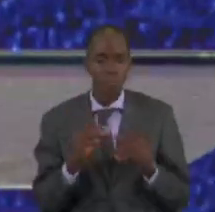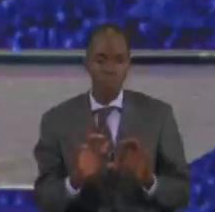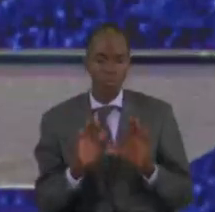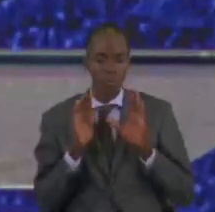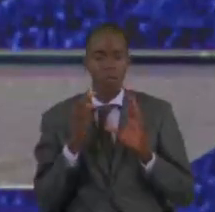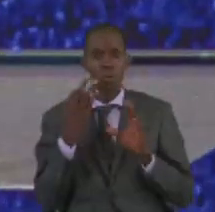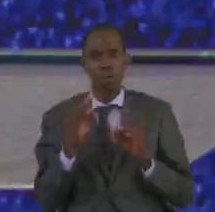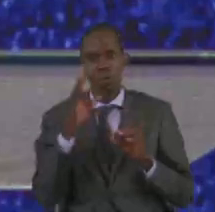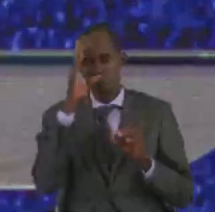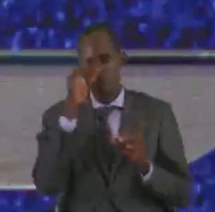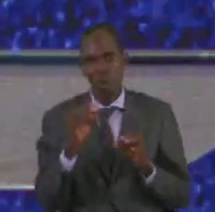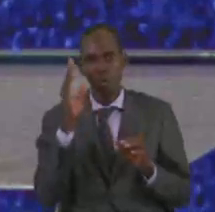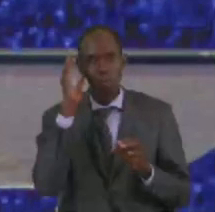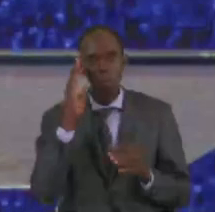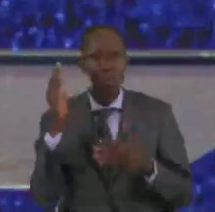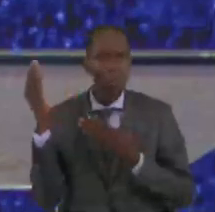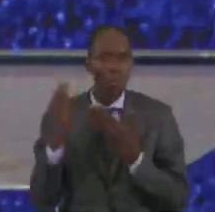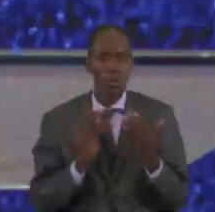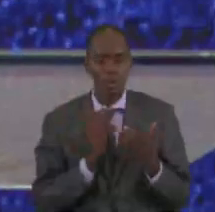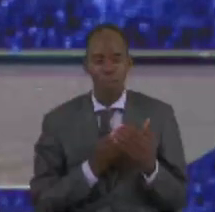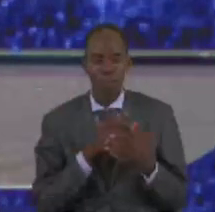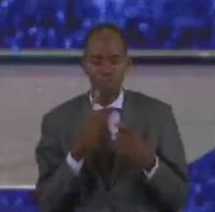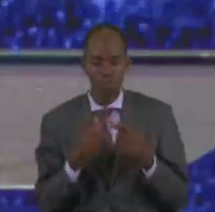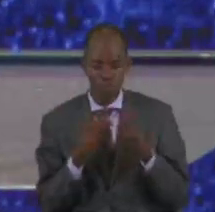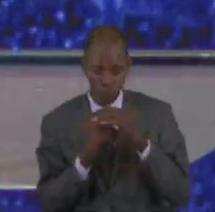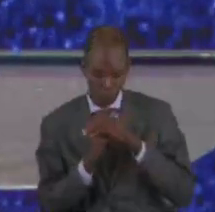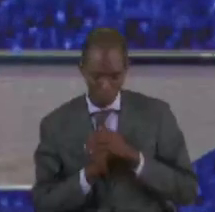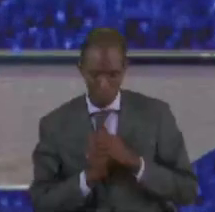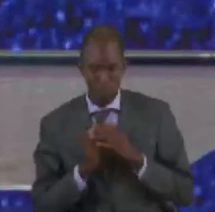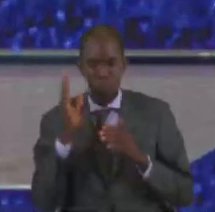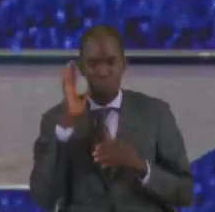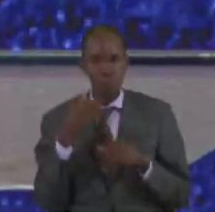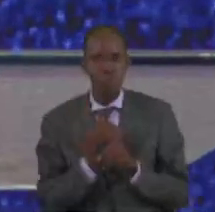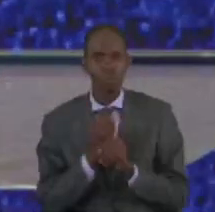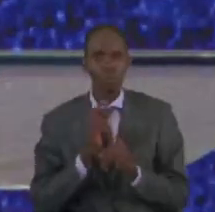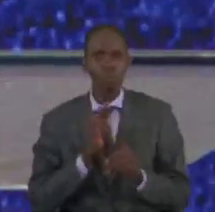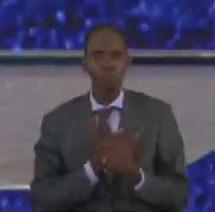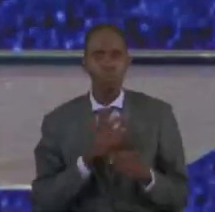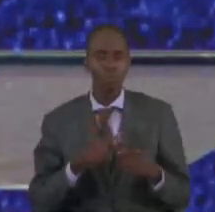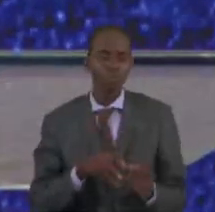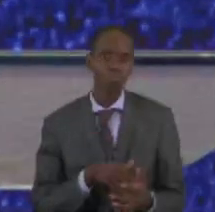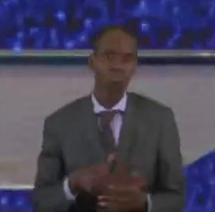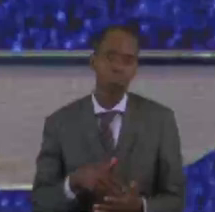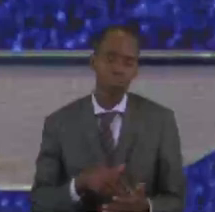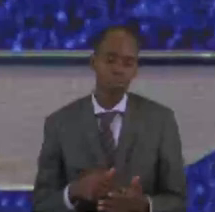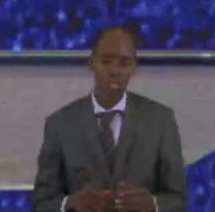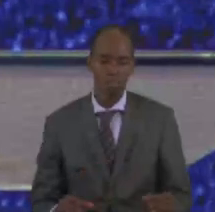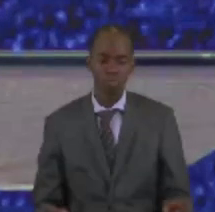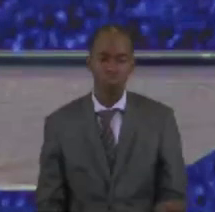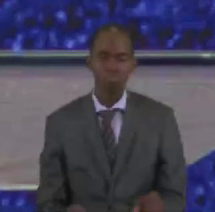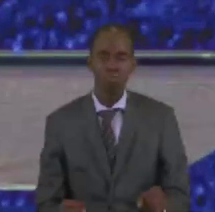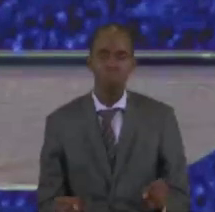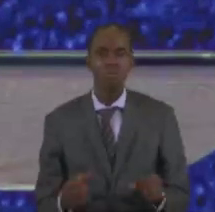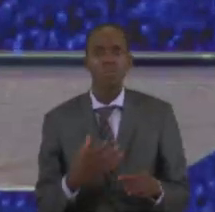la crainte des hommes va nous pousser à fléchir. Cela va nous faire trembler, cela va nous